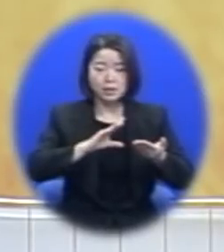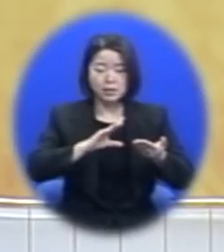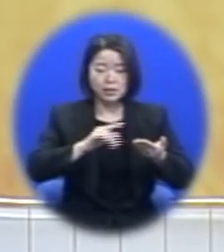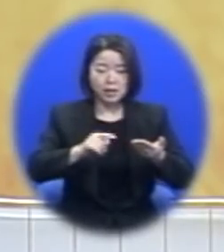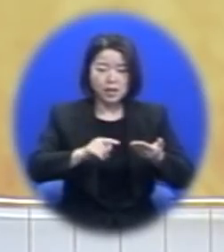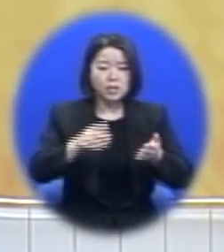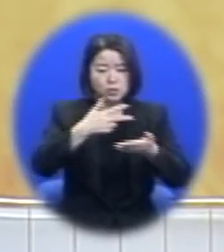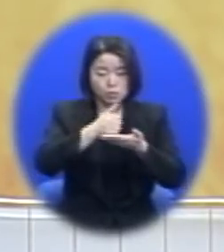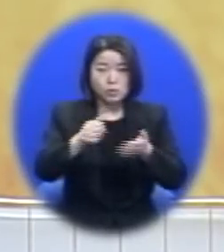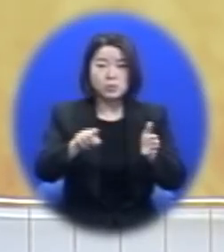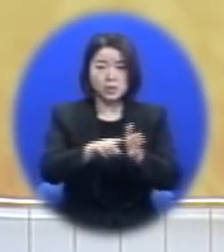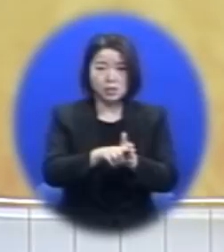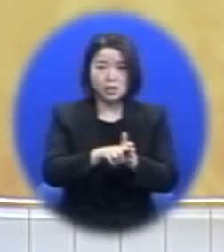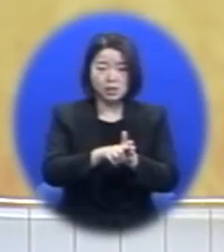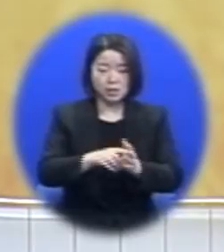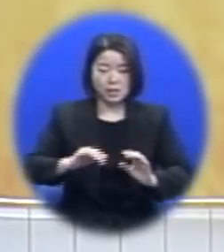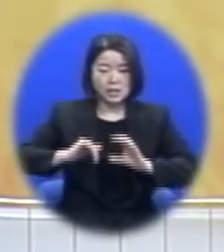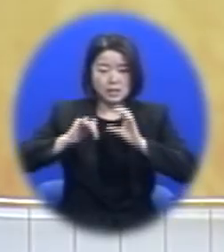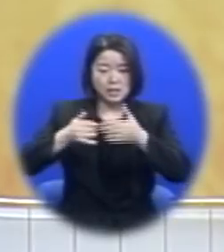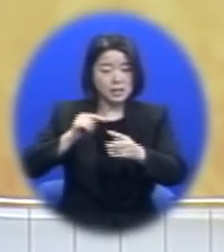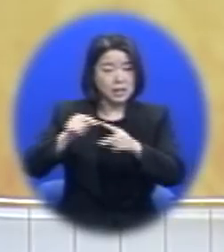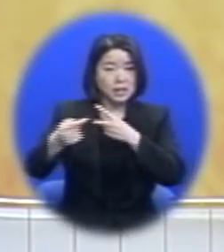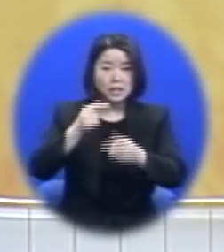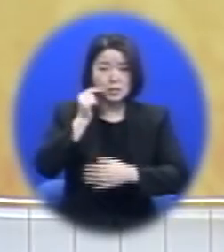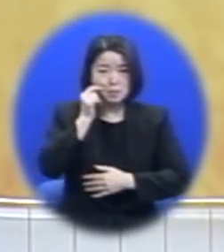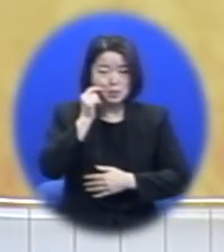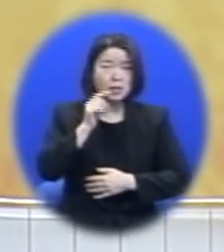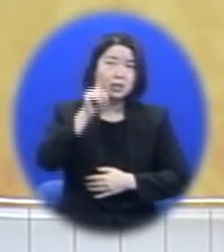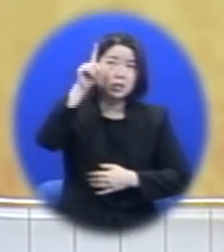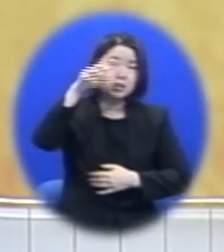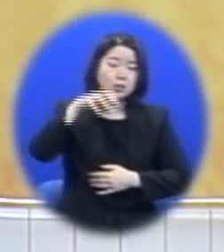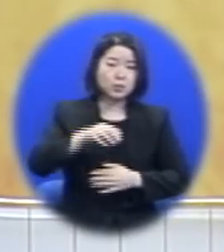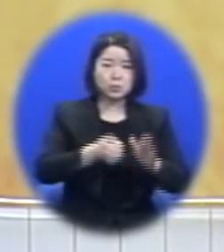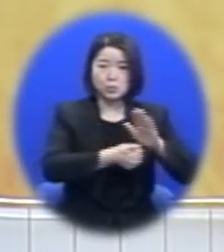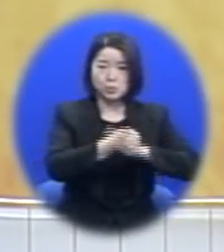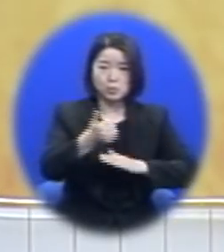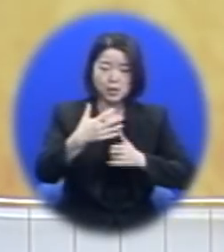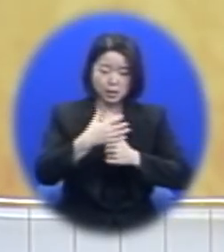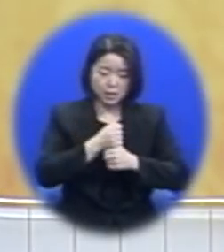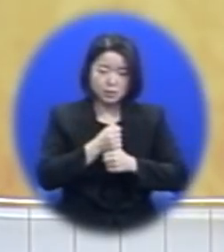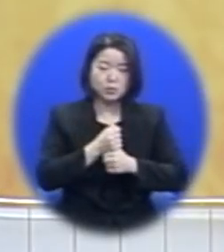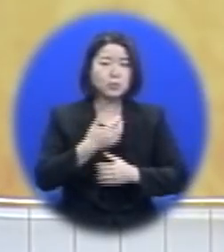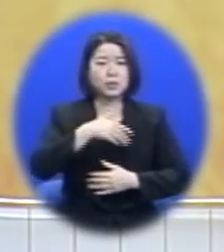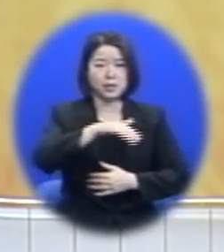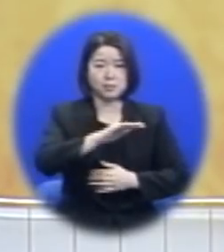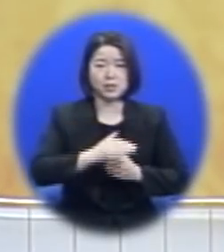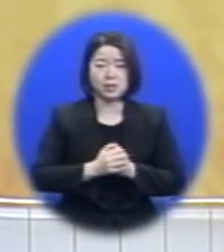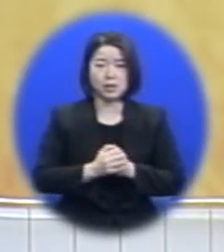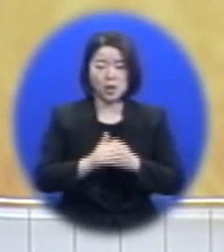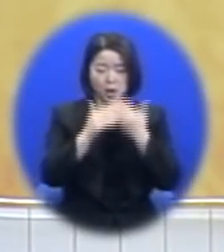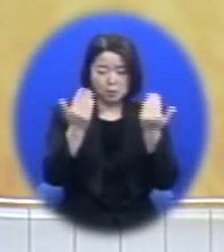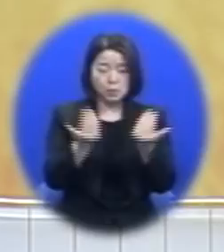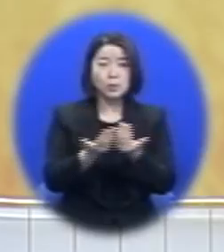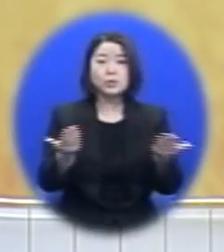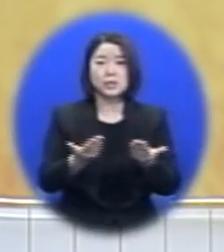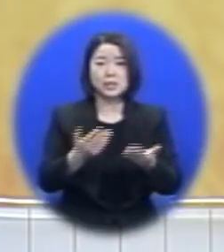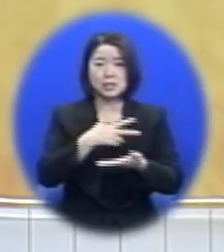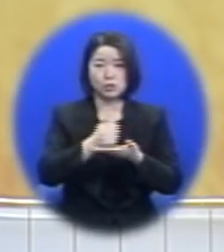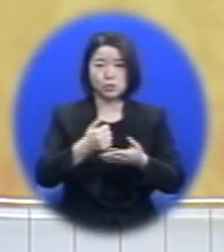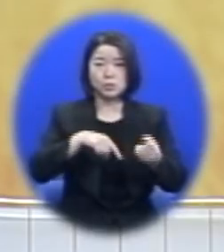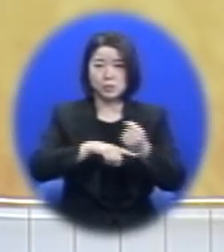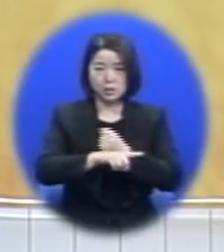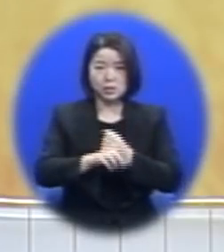신뢰함으로 세상은 이해하지 못하는 천국 소망을 품고 나아갑니다. 모든 일들이 주님의